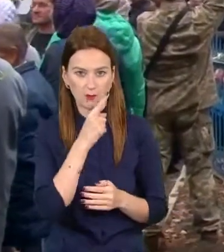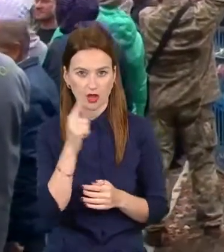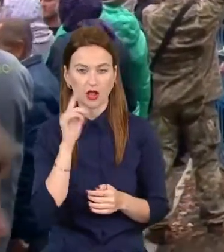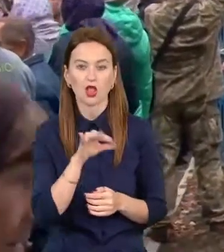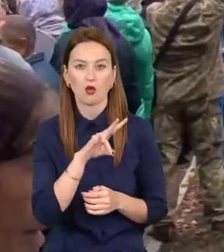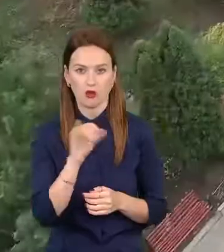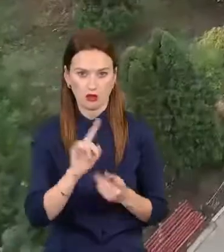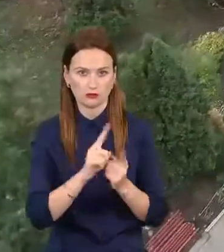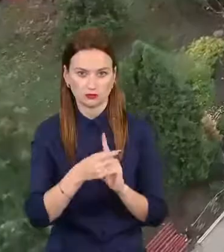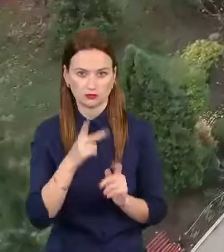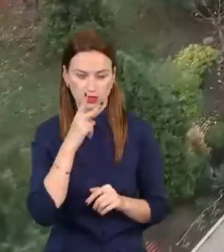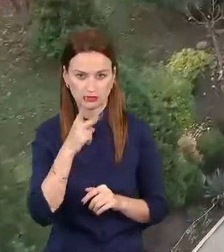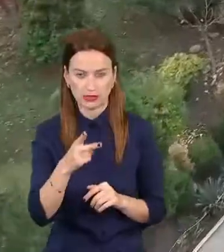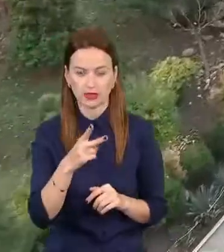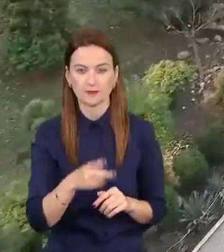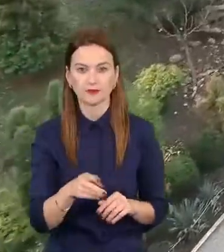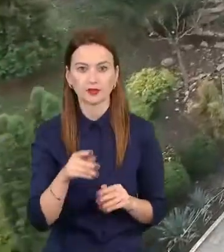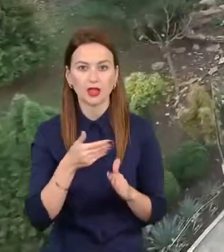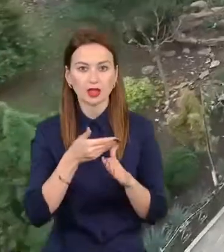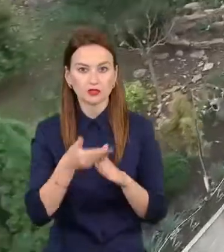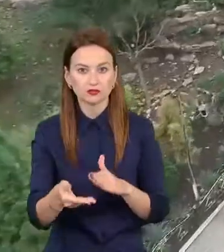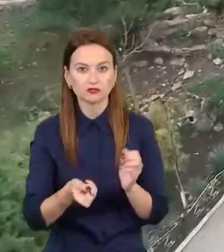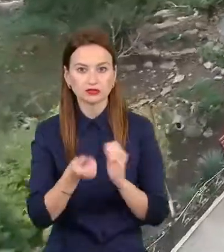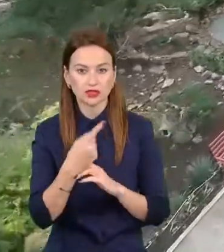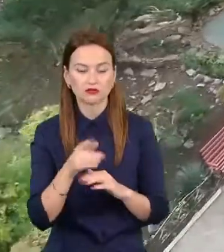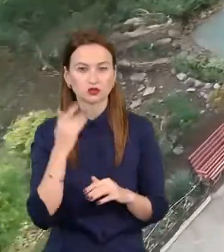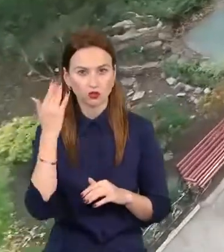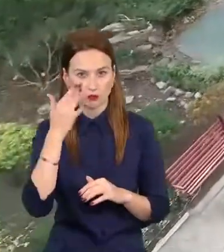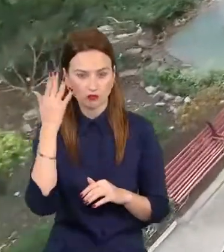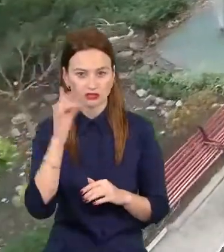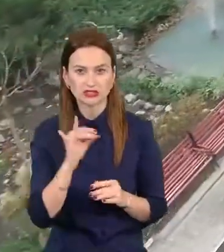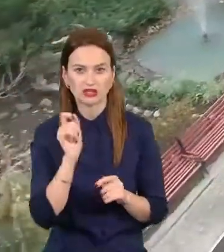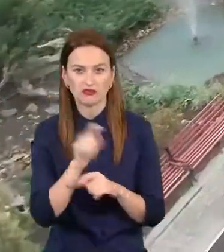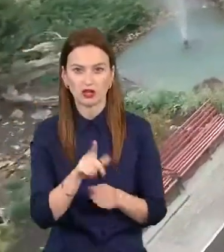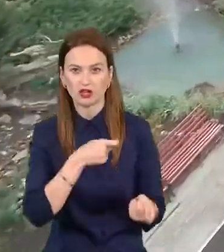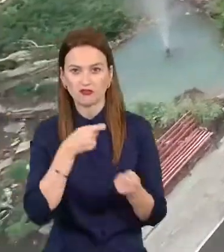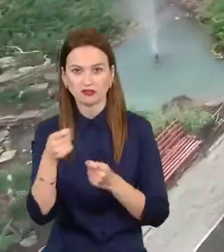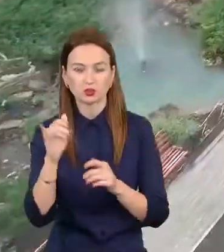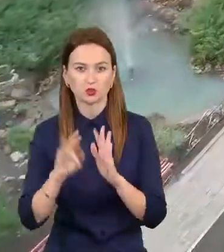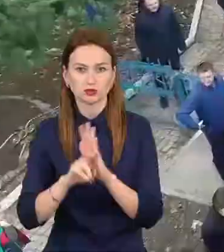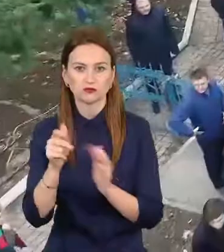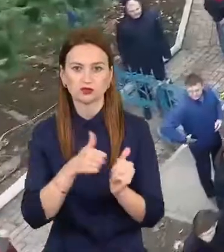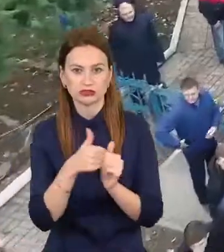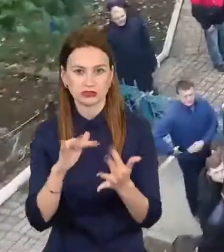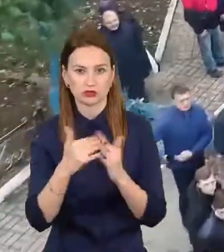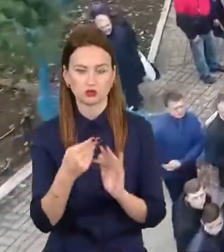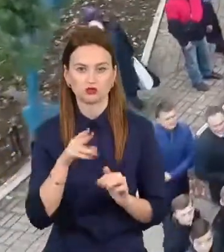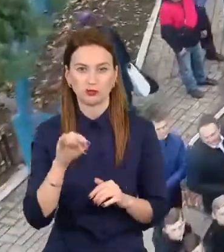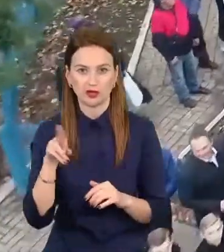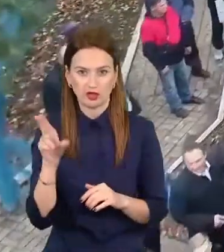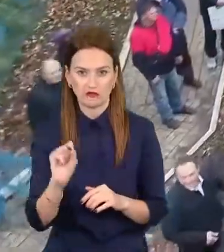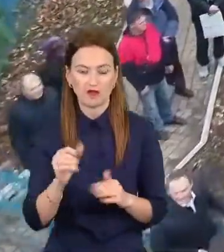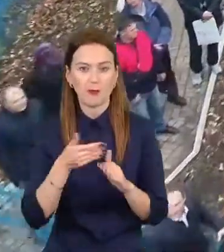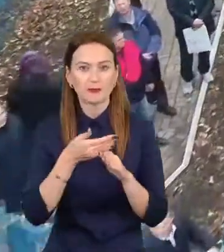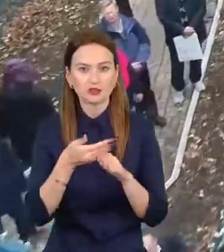І вона прозріла. Невдовзі Богоматір явилася дівчинці у вісні і веліла віднести ікону до церкви у сусіднє село Шпилівка. Пізніше з